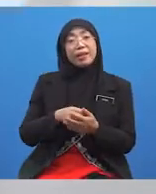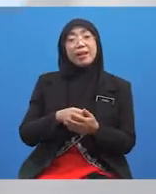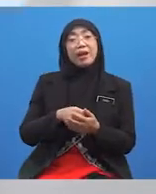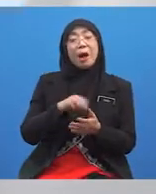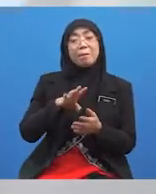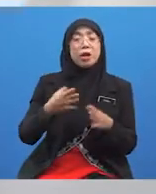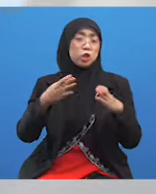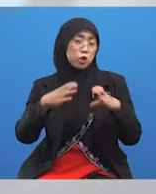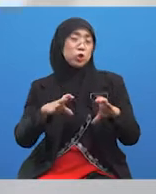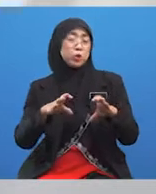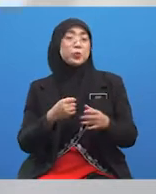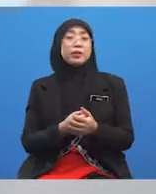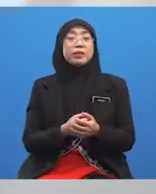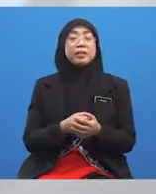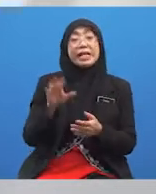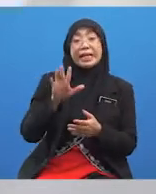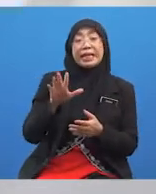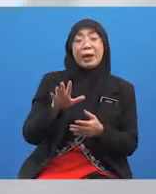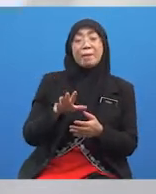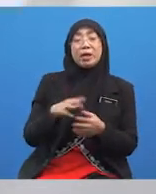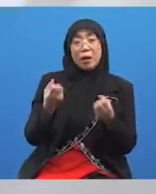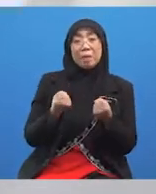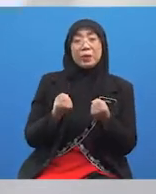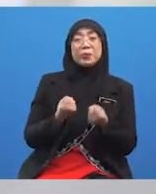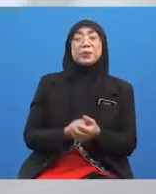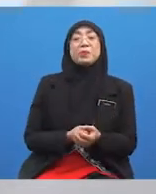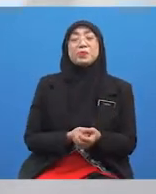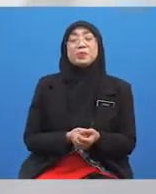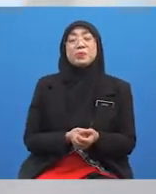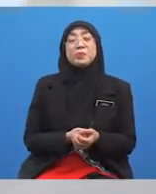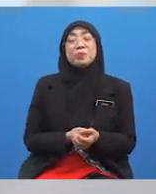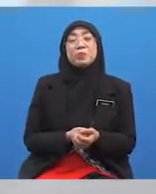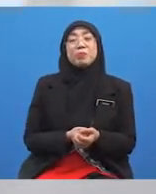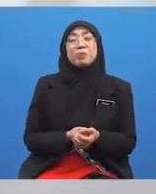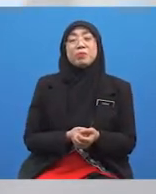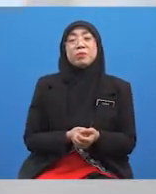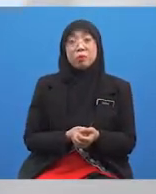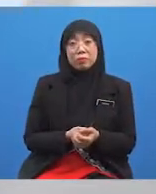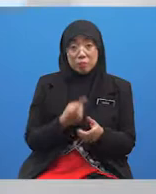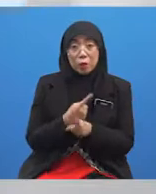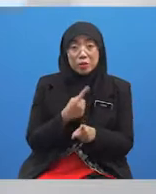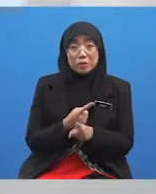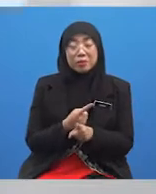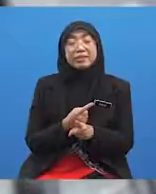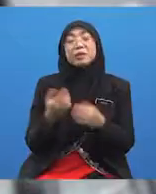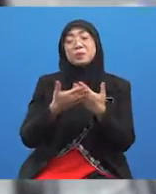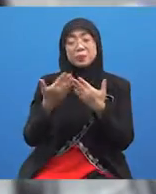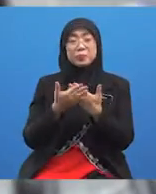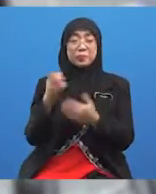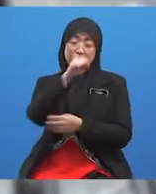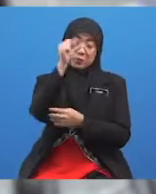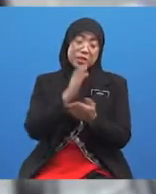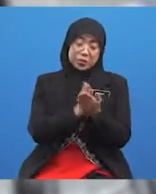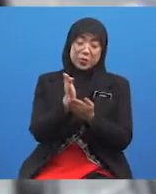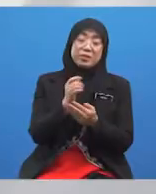keempat, mencuba. Dan fakta yang kelima, menerima. Ya, betul pelajar. Mudah bukan? Soalan seterusnya